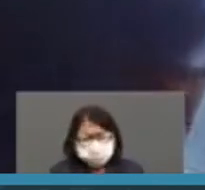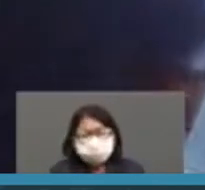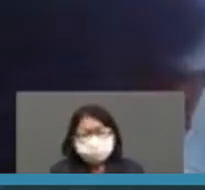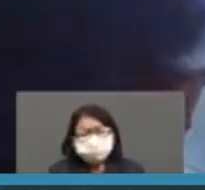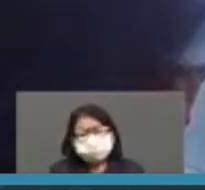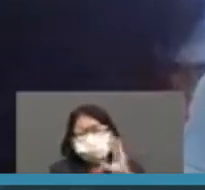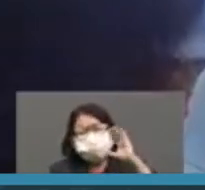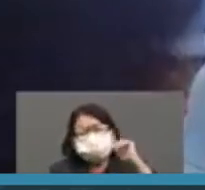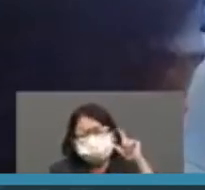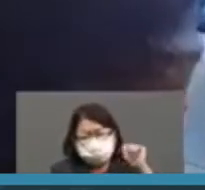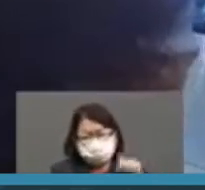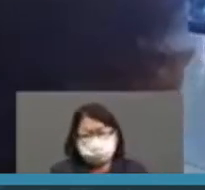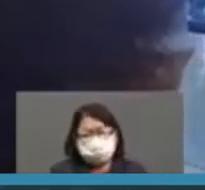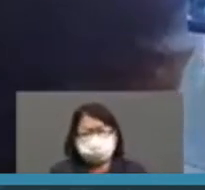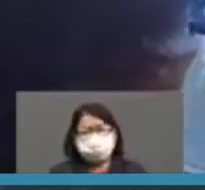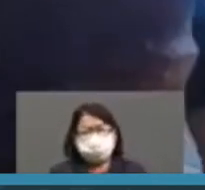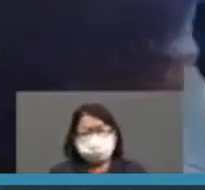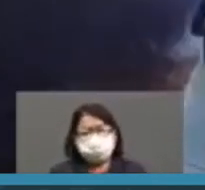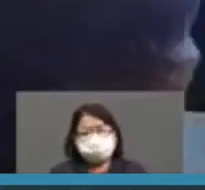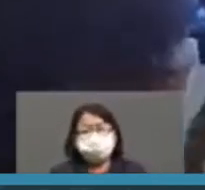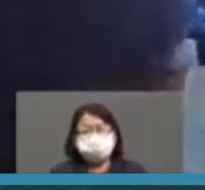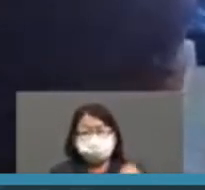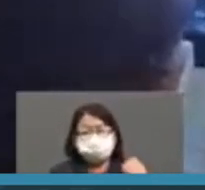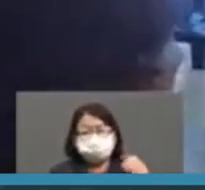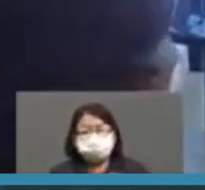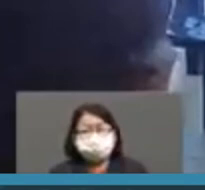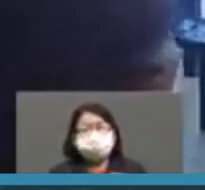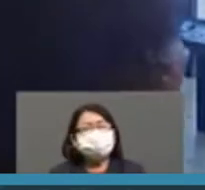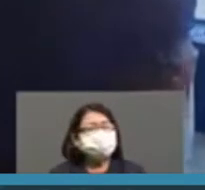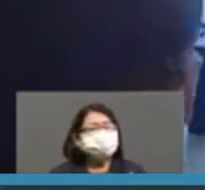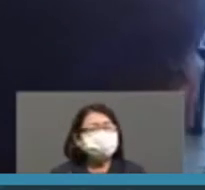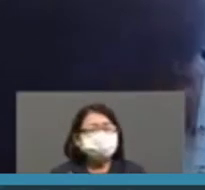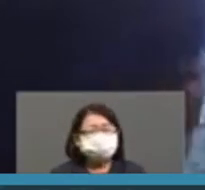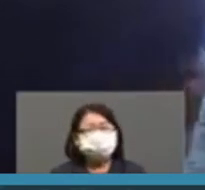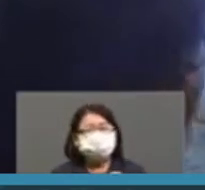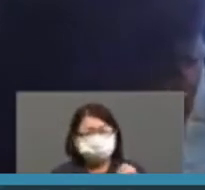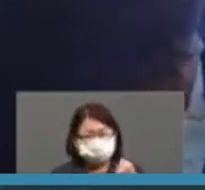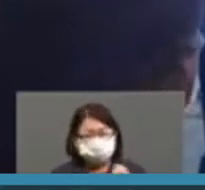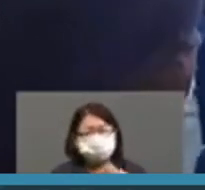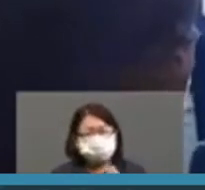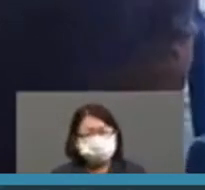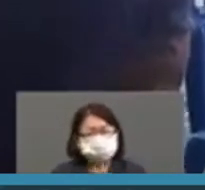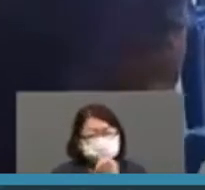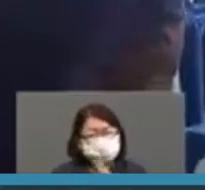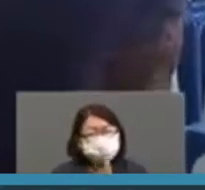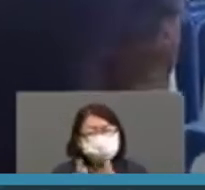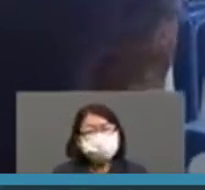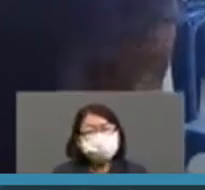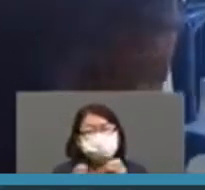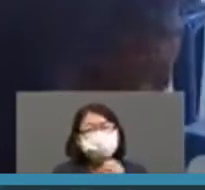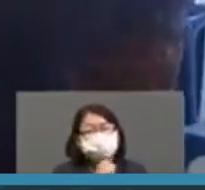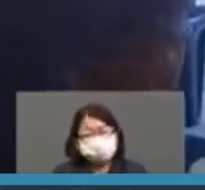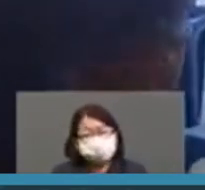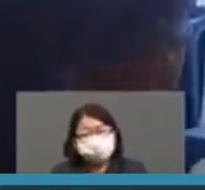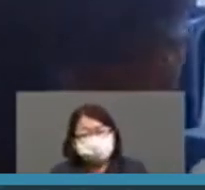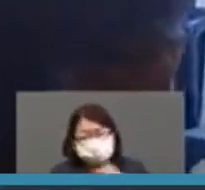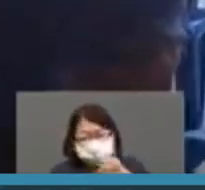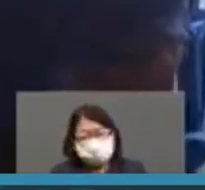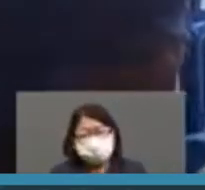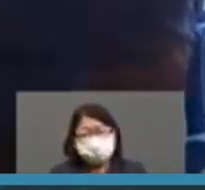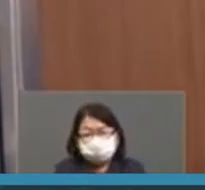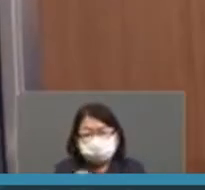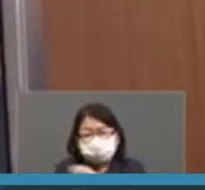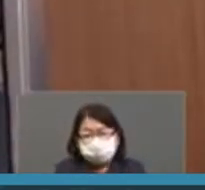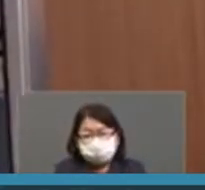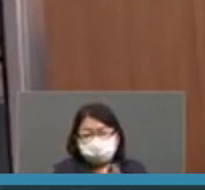กหน่วยงานที่อยากทำหน้าที่วันนี้ผมให้โรงพยาบาลไปดูนะแล้วดูที่ว่ามีกองทุนอะไรที่ช่วยครอบครัวบ้างทั้งเด็กผู้ใหญ่ที่เกี่ยวข้องนะเสียใจไม่น่าจะ